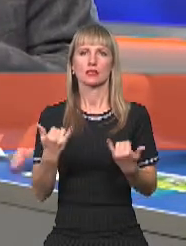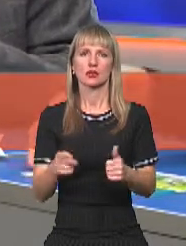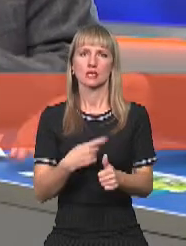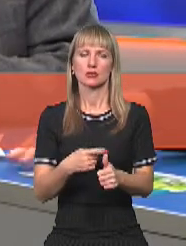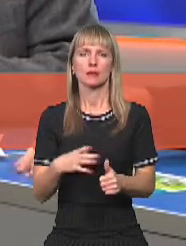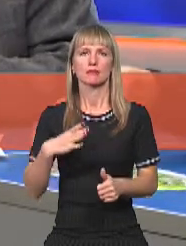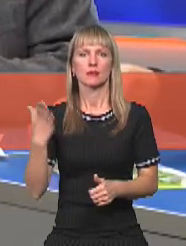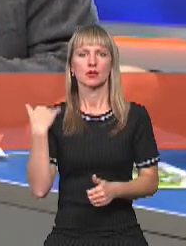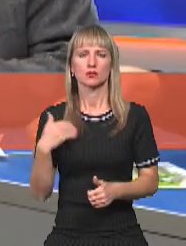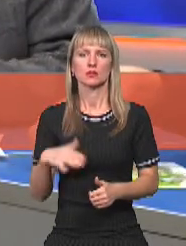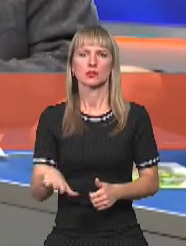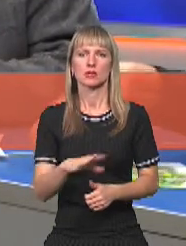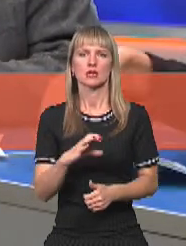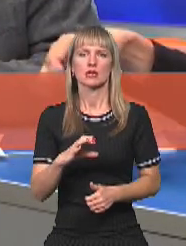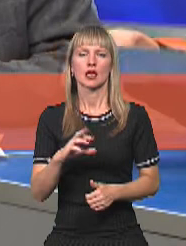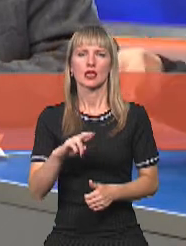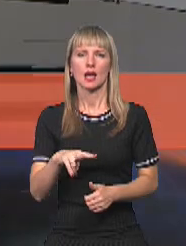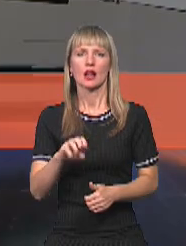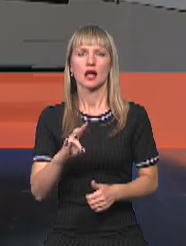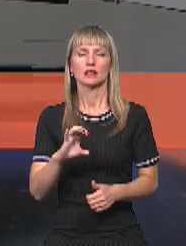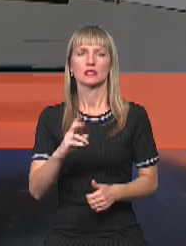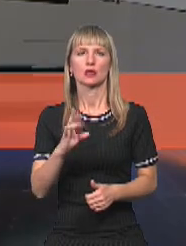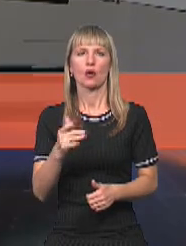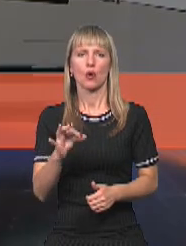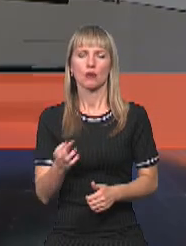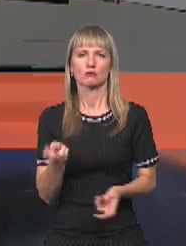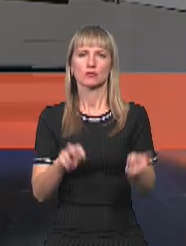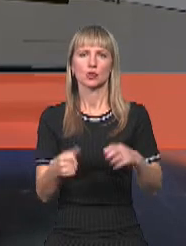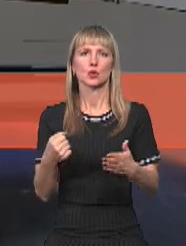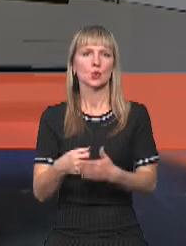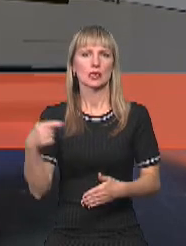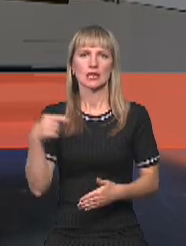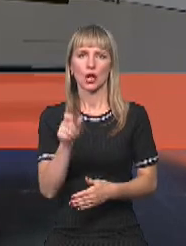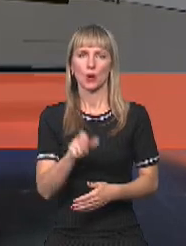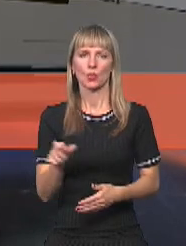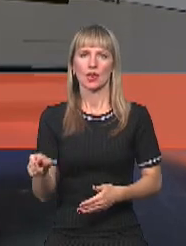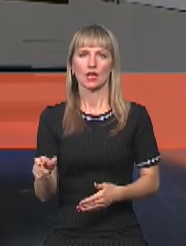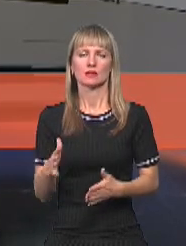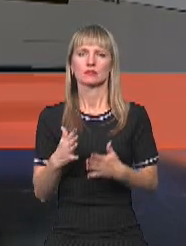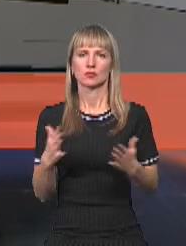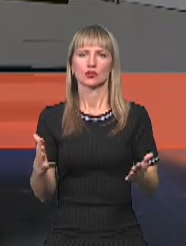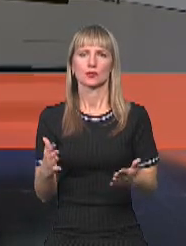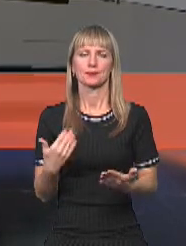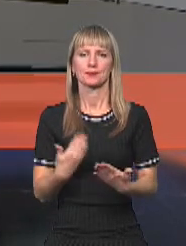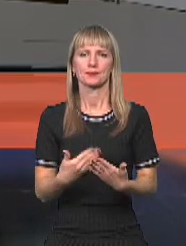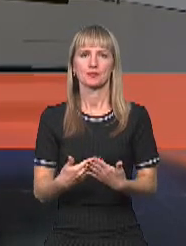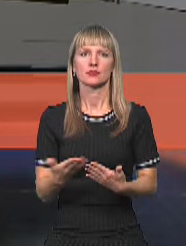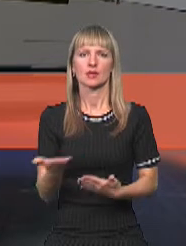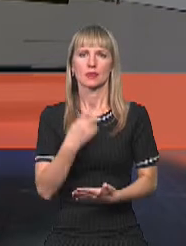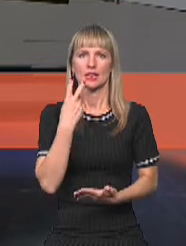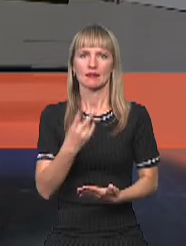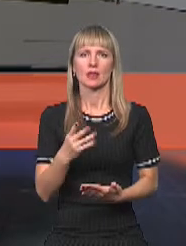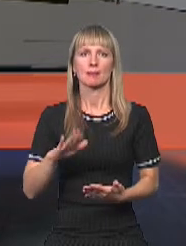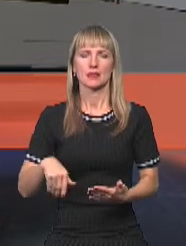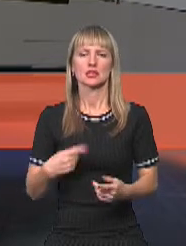називаємо, колишнього Скоро-Яланського. Це вже після того, як його знищення, да, зібралося до тисячі людей, тобто 700-800, навіть більше, ну, тобто приблизно ми дивилися.